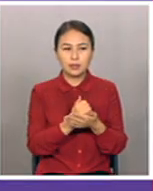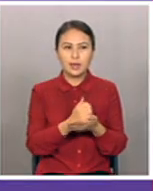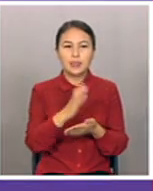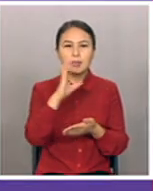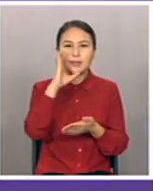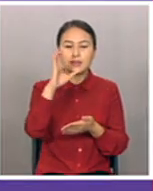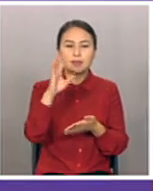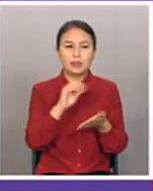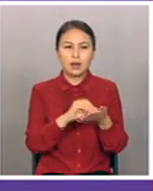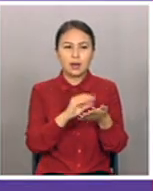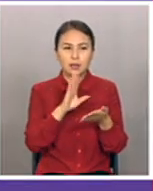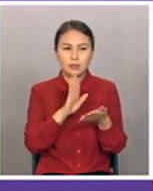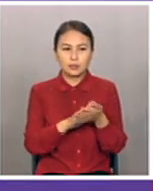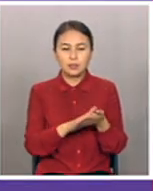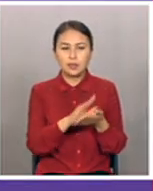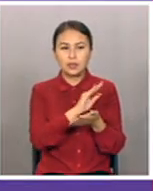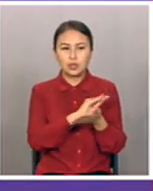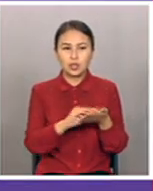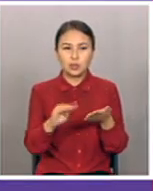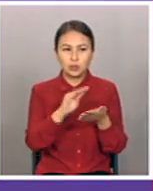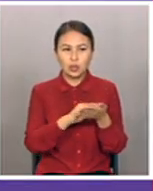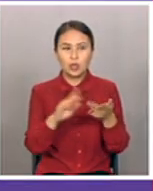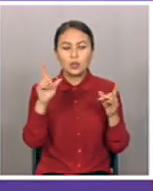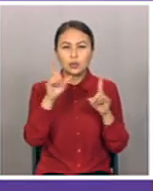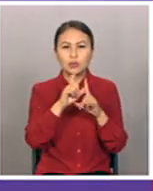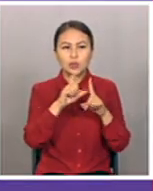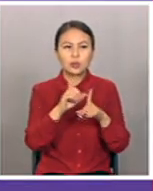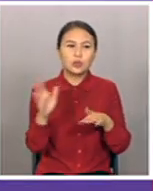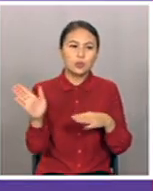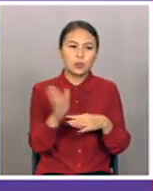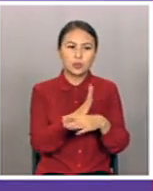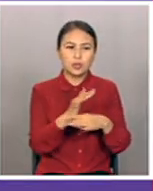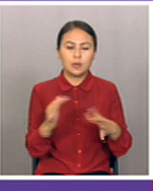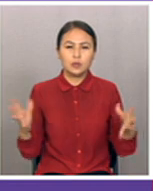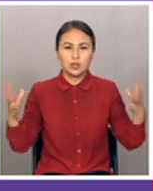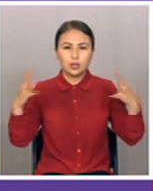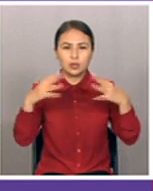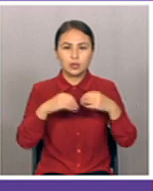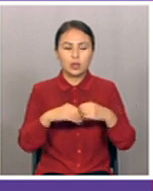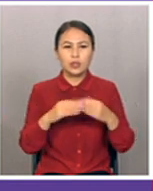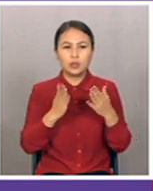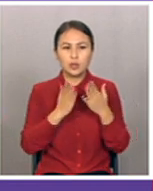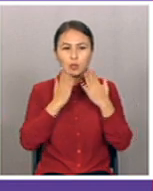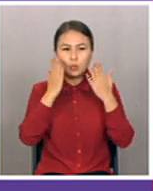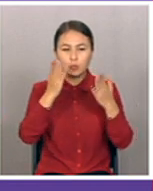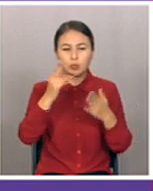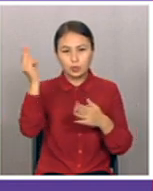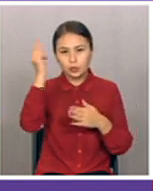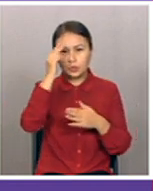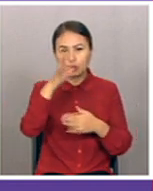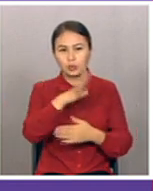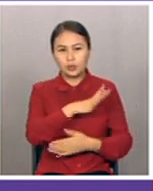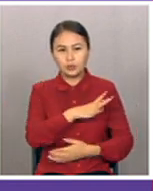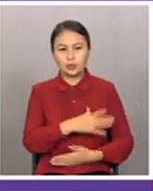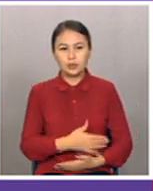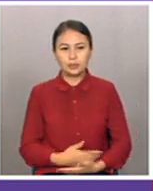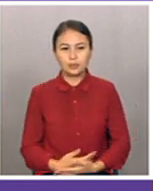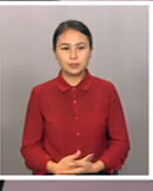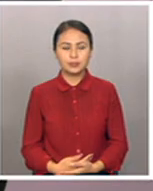анықтадыңдар. С әріпін жазуды, сөзді буындап және тұтастай оқуды